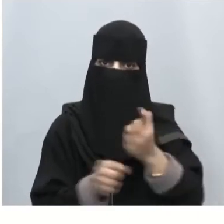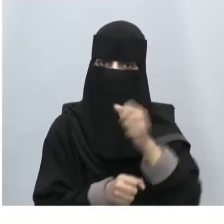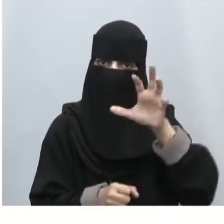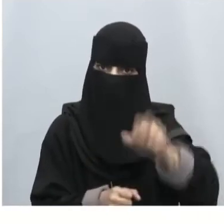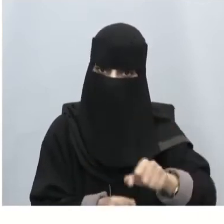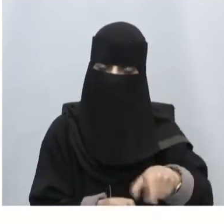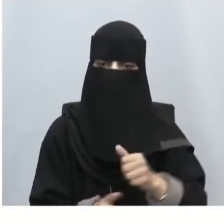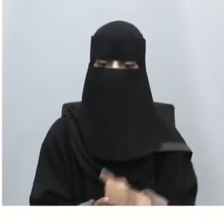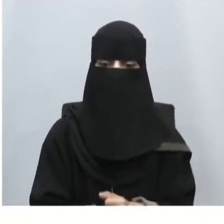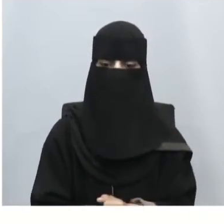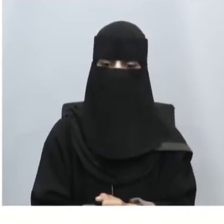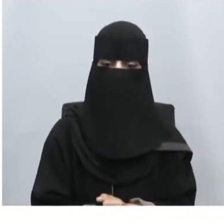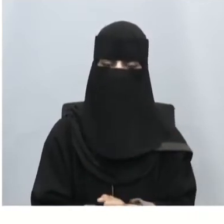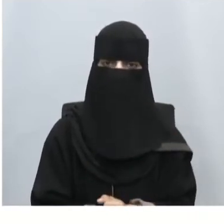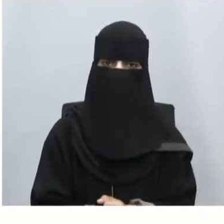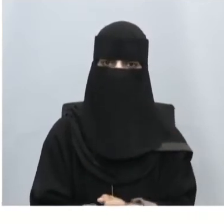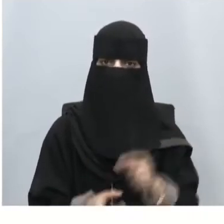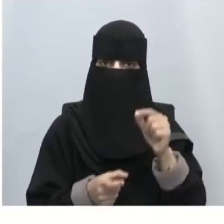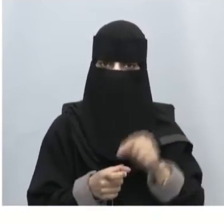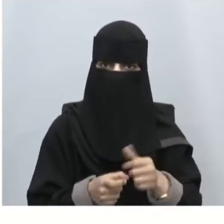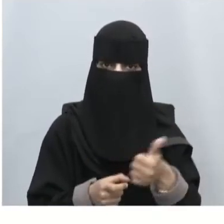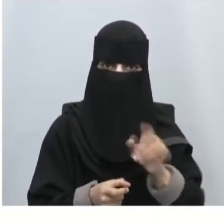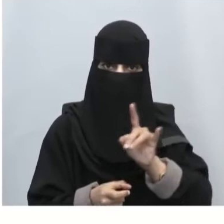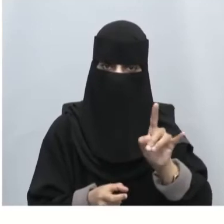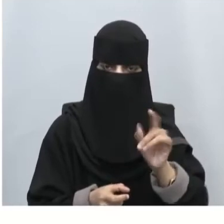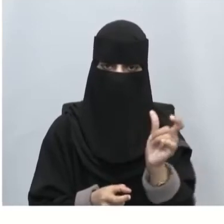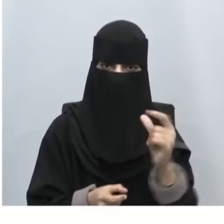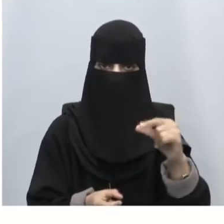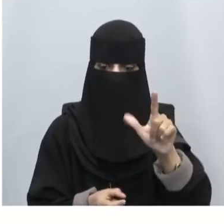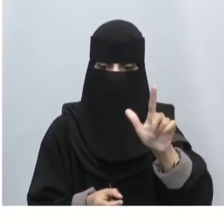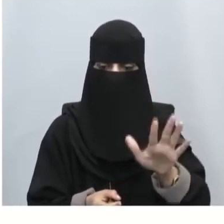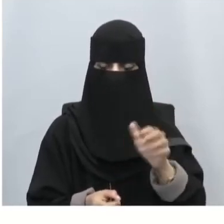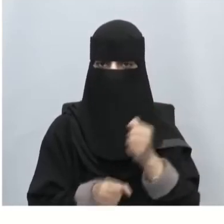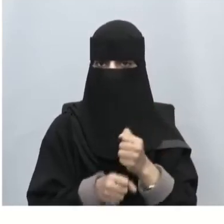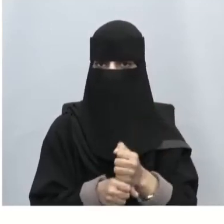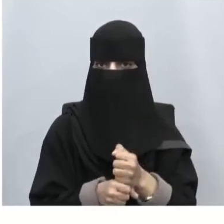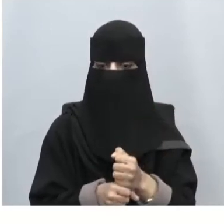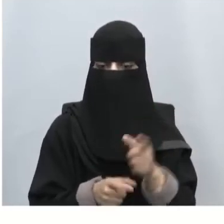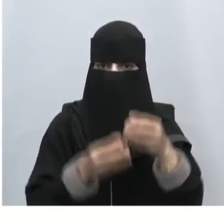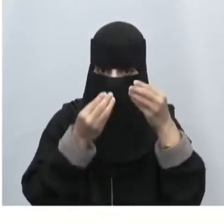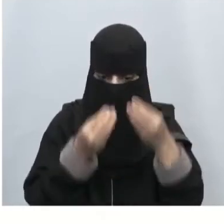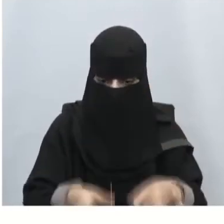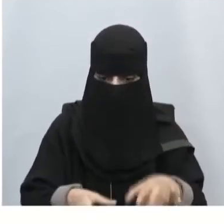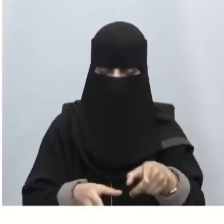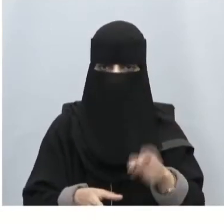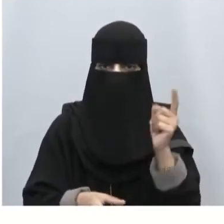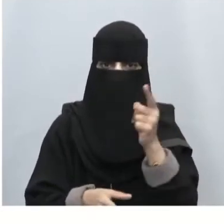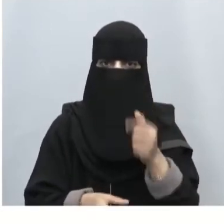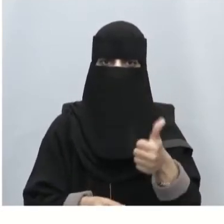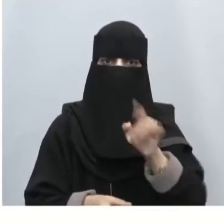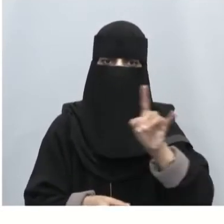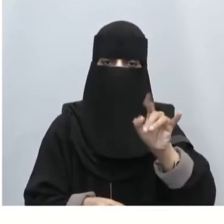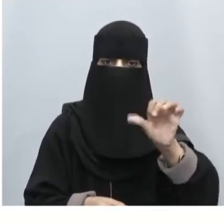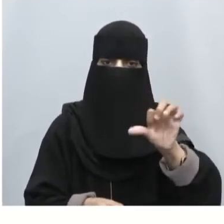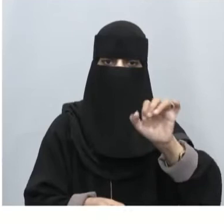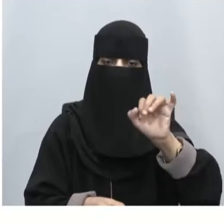السيطره على الاندلس في الاندلس ما الذي حدث طلاب وطالباتي كيف كانت الاوضاع سقطت الدوله الامويه